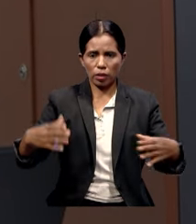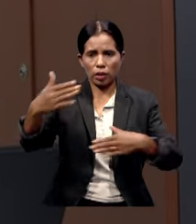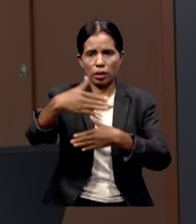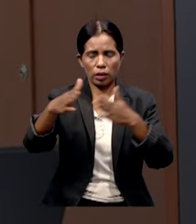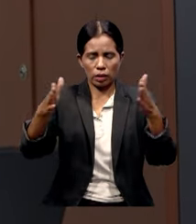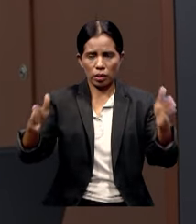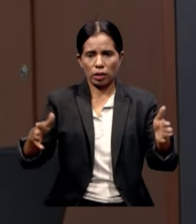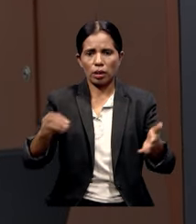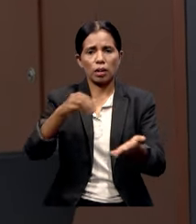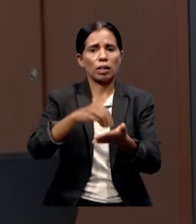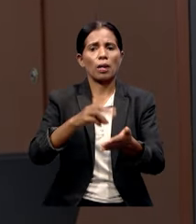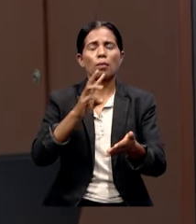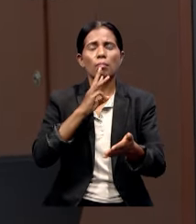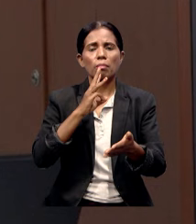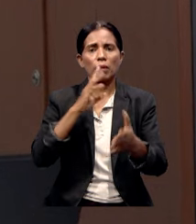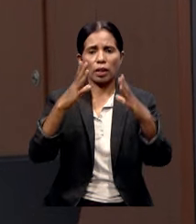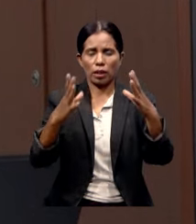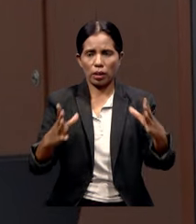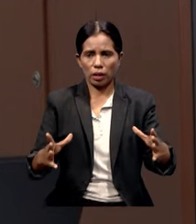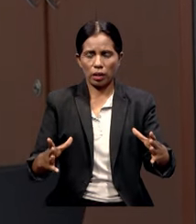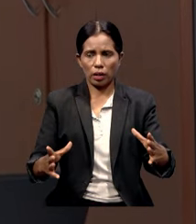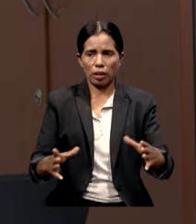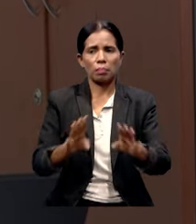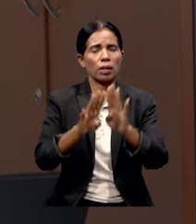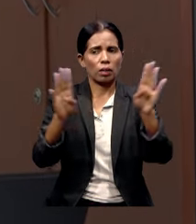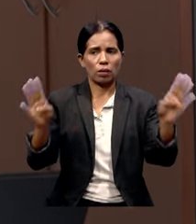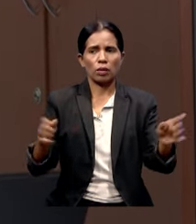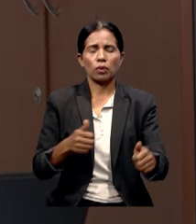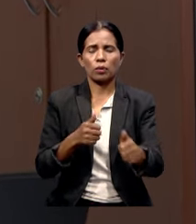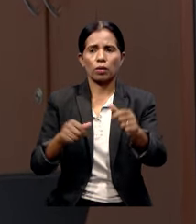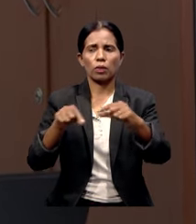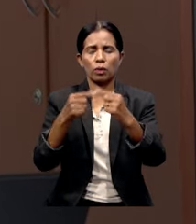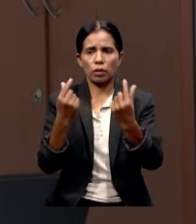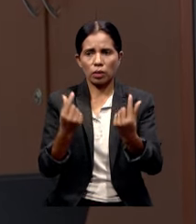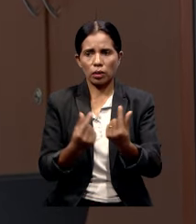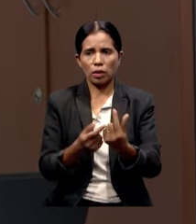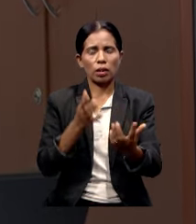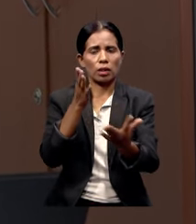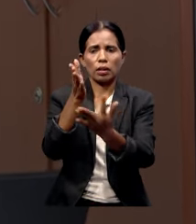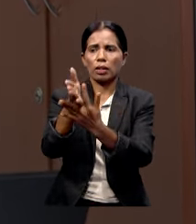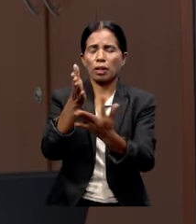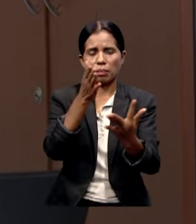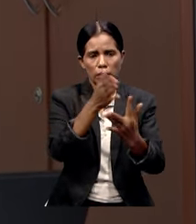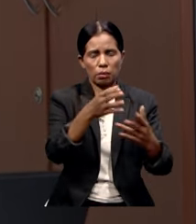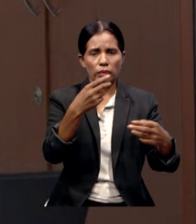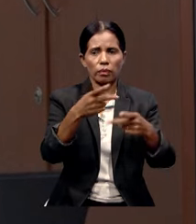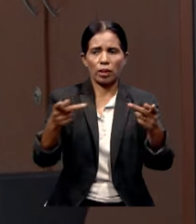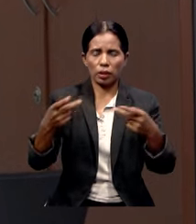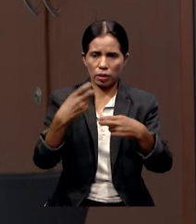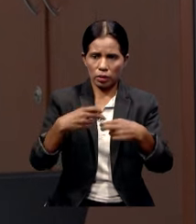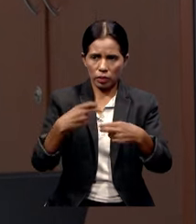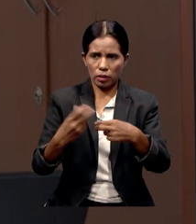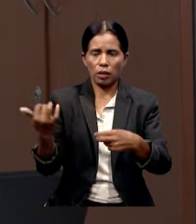tangki baldi bocer nebe maka nakloke tuir ekipa tama iha area risko ser nebe maka